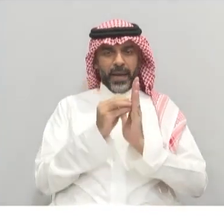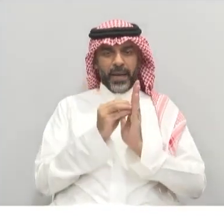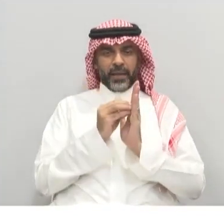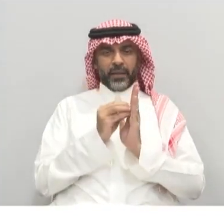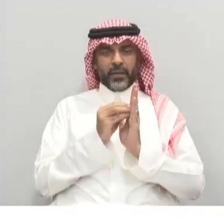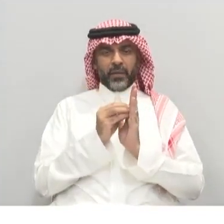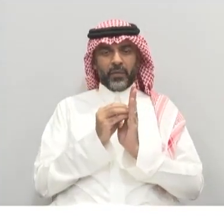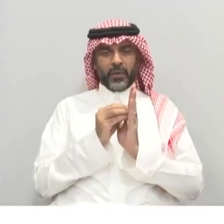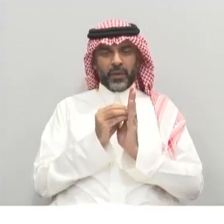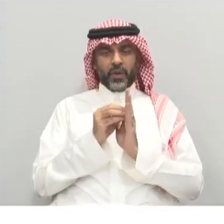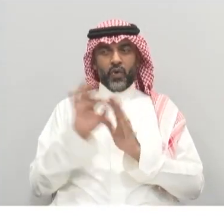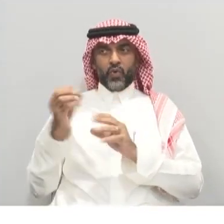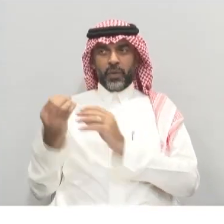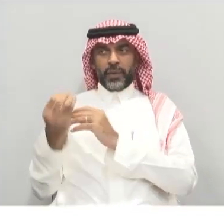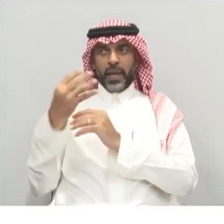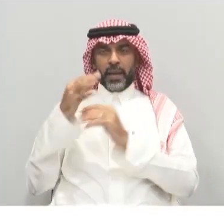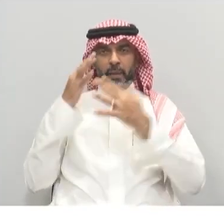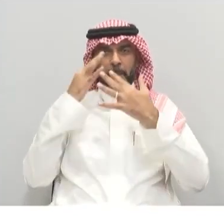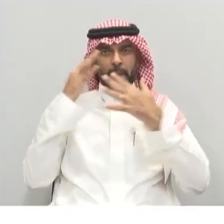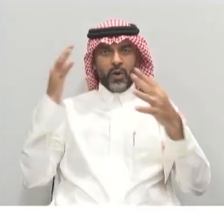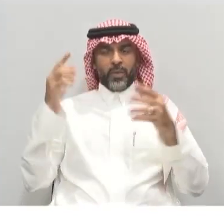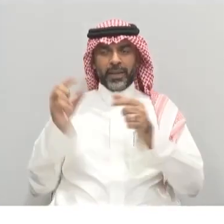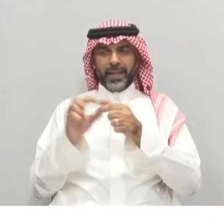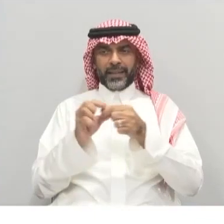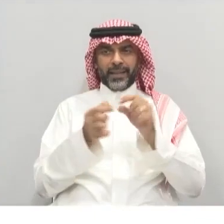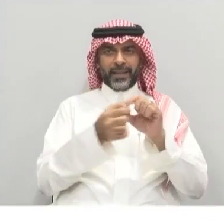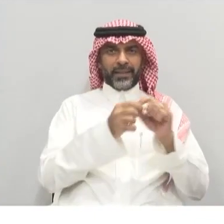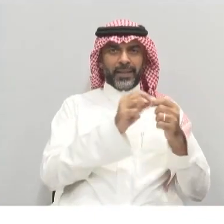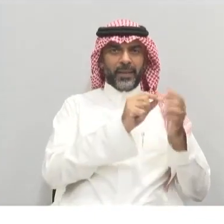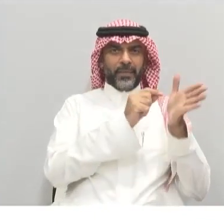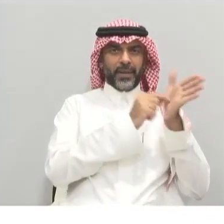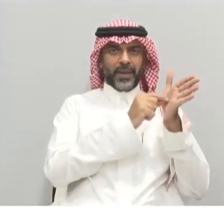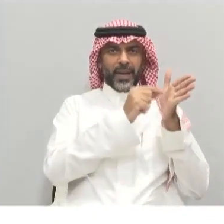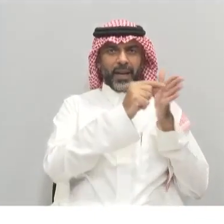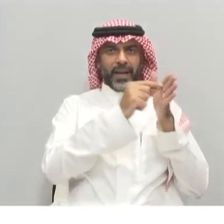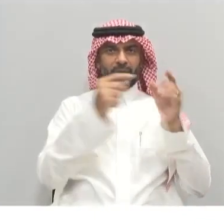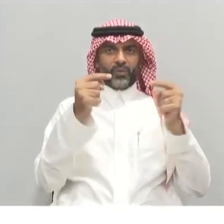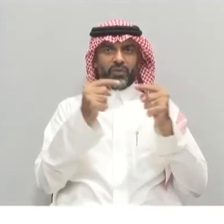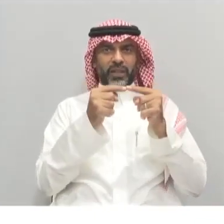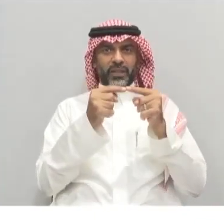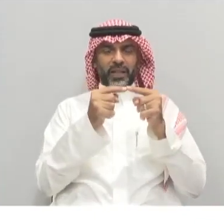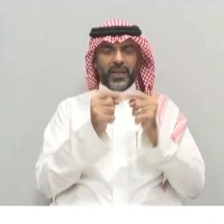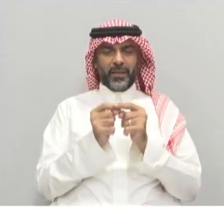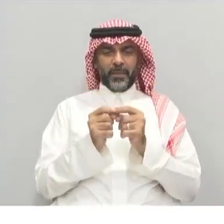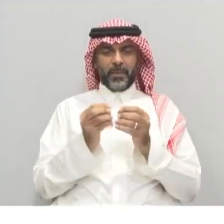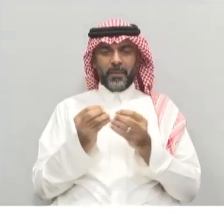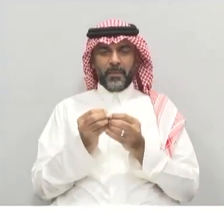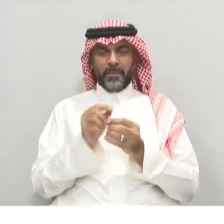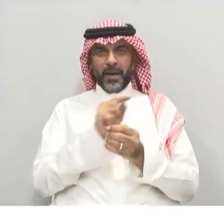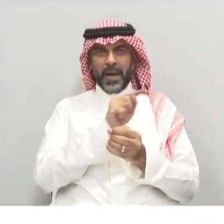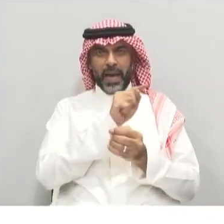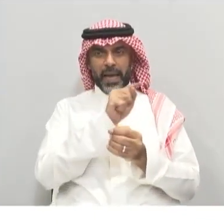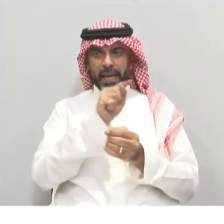تعرض المعلومات كسلسله من نقاط البيانات المتصله بواسطه مقاطع الخط